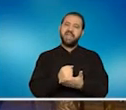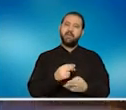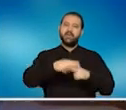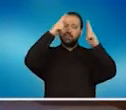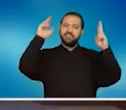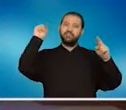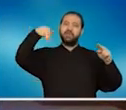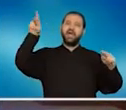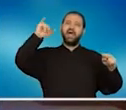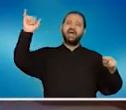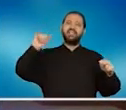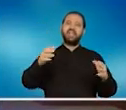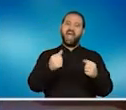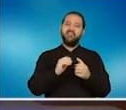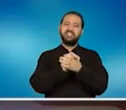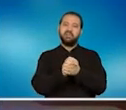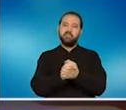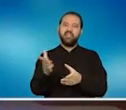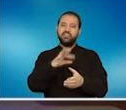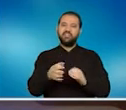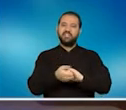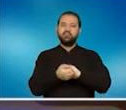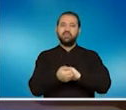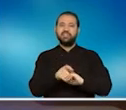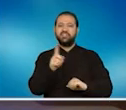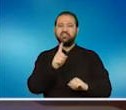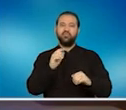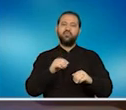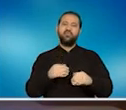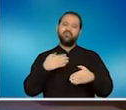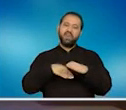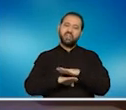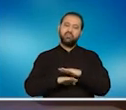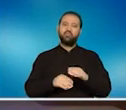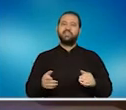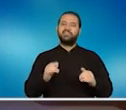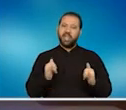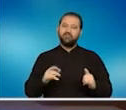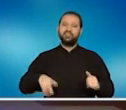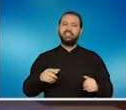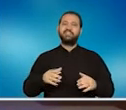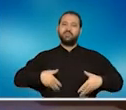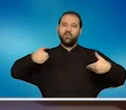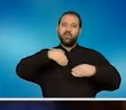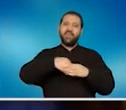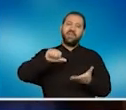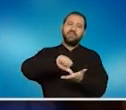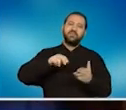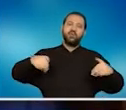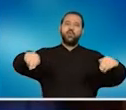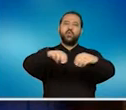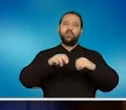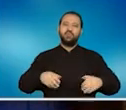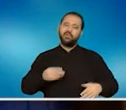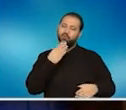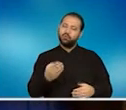Șaguna. Fiți pe pace, aveți-vă bine și nu vă sfădiți. Și atunci e bucurie în mijlocul nostru. Vă mulțumim din